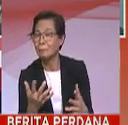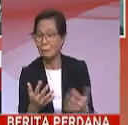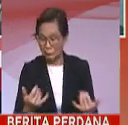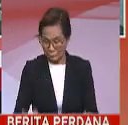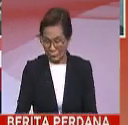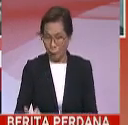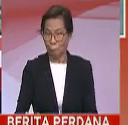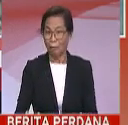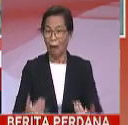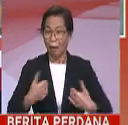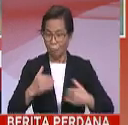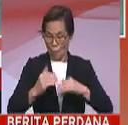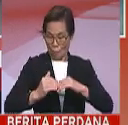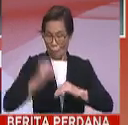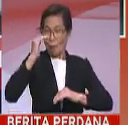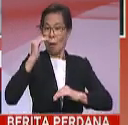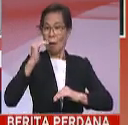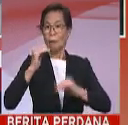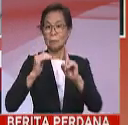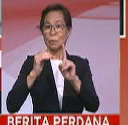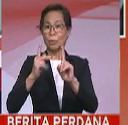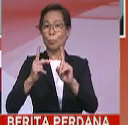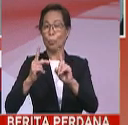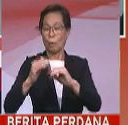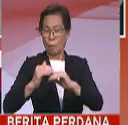Buat masa ini, terdapat lebih daripada